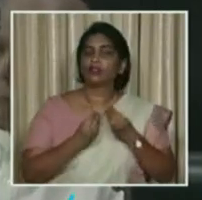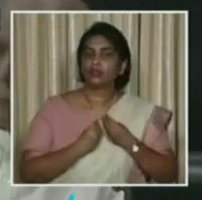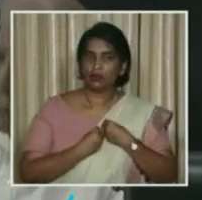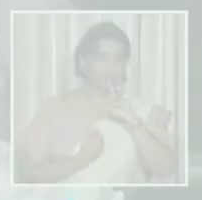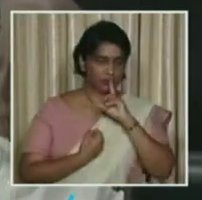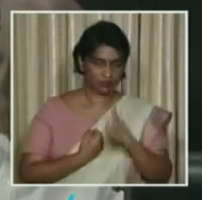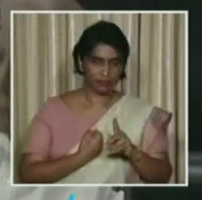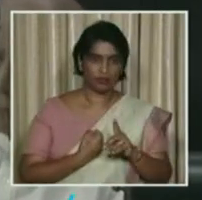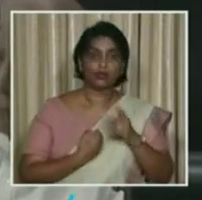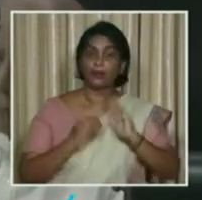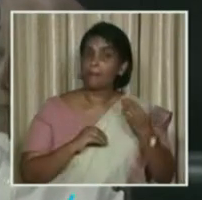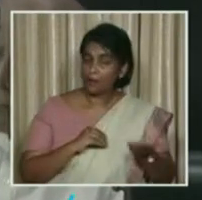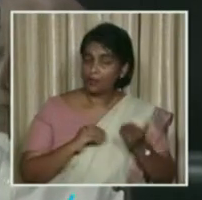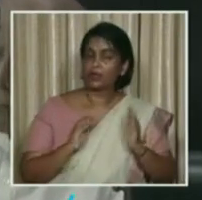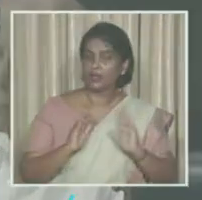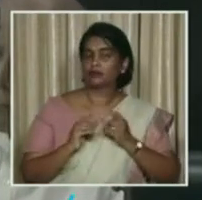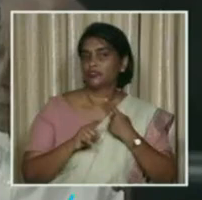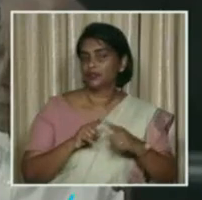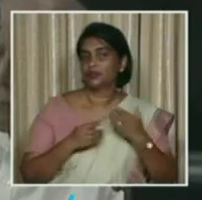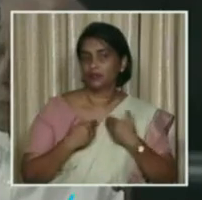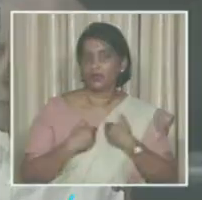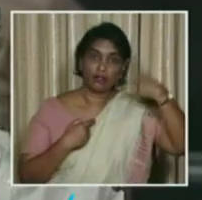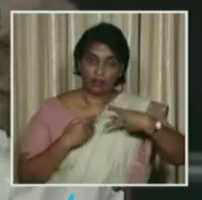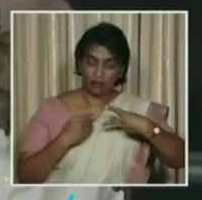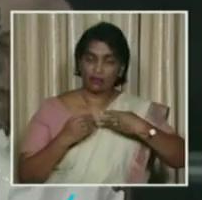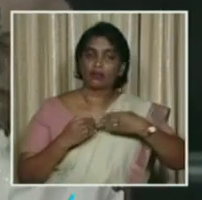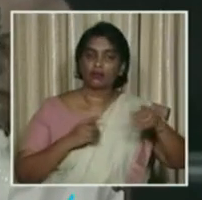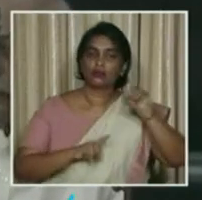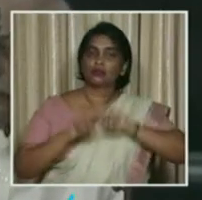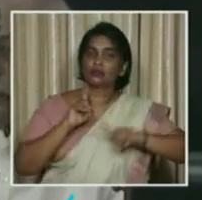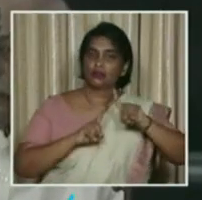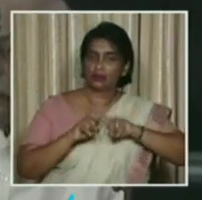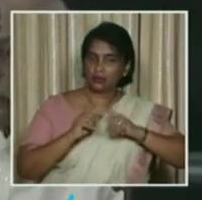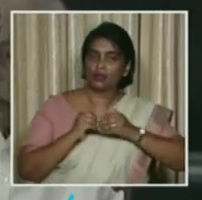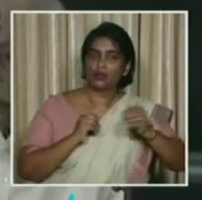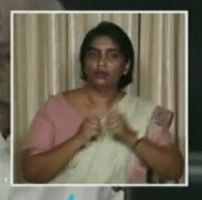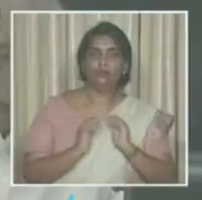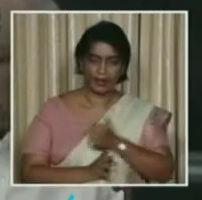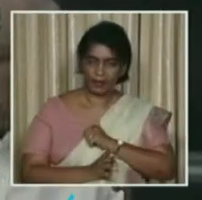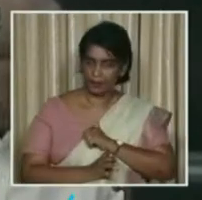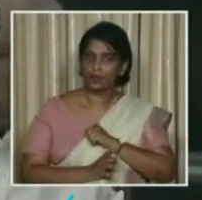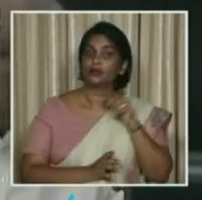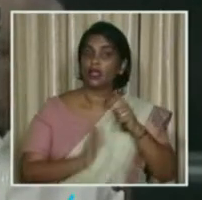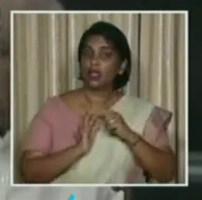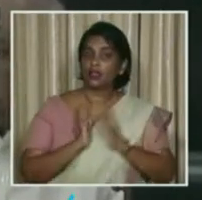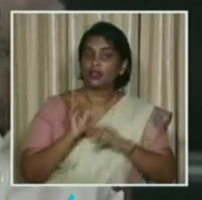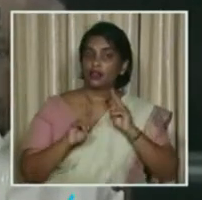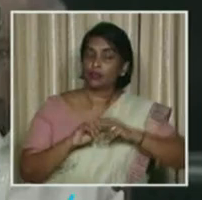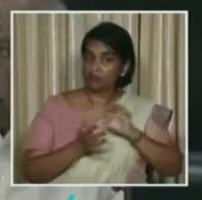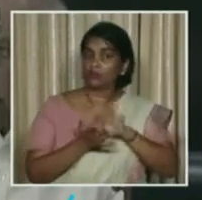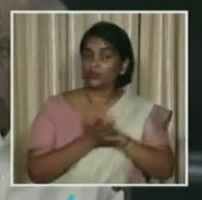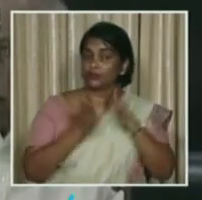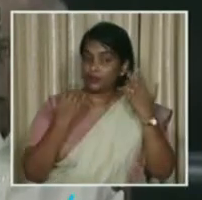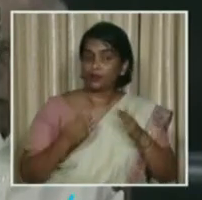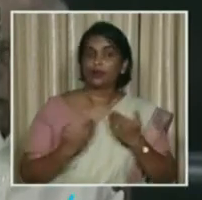මම ඉල්ලා සිටිනවා. ඊට පස්සේ පමණයි මට දෙවනි රවුමේ සාකච්ඡා කිරීම ආරම්භ කරන්නට පුළුවන්. IMS එකඟතාවය ඇති වූ